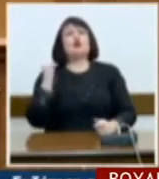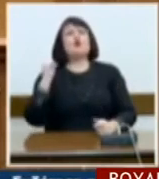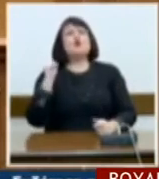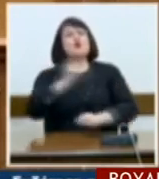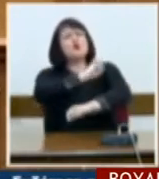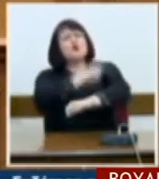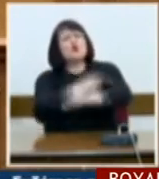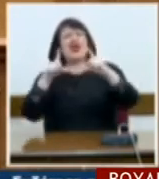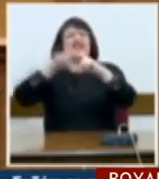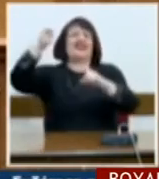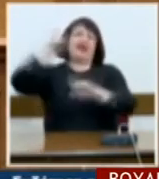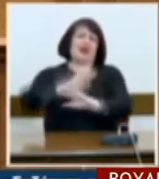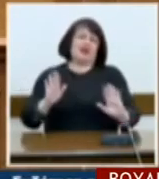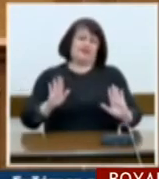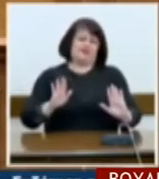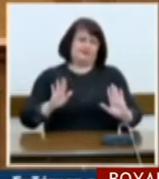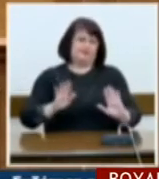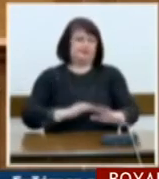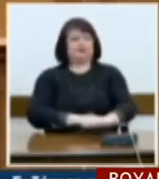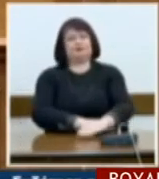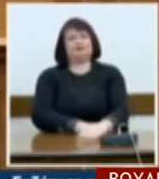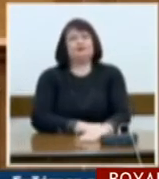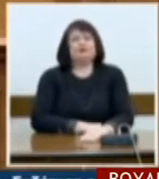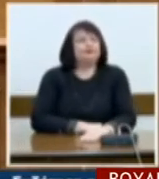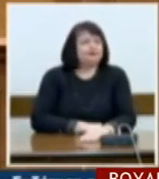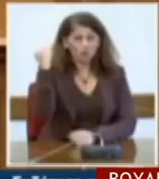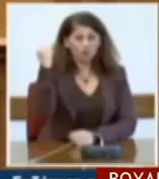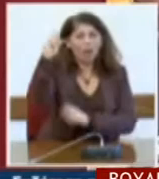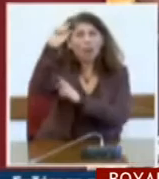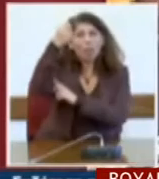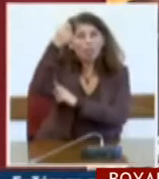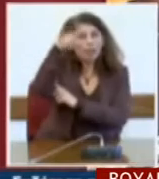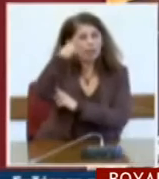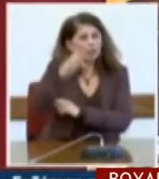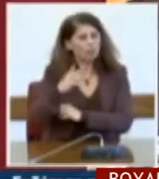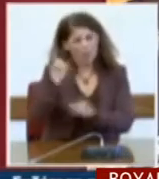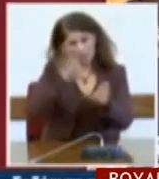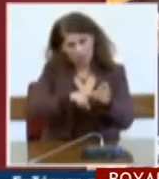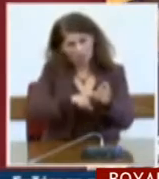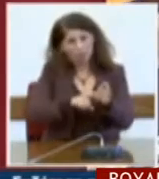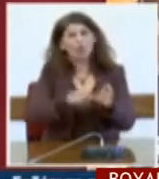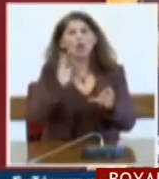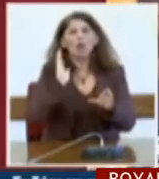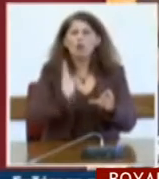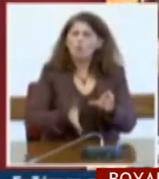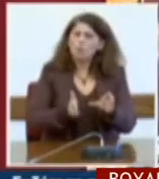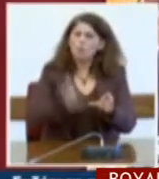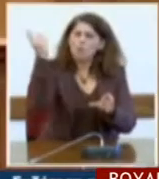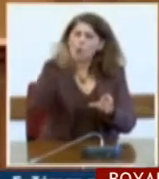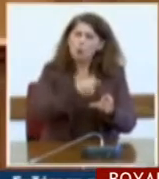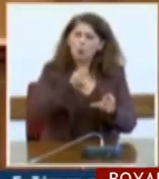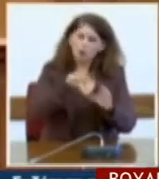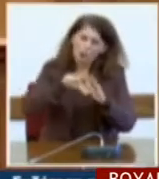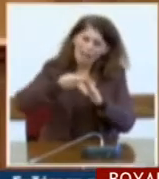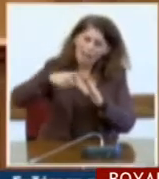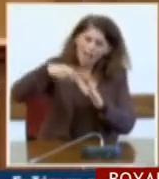Μια ισχυρή ΔΕΗ λοιπόν μπορεί να απορροφήσει ένα μέρος των αυξήσεων των τιμών